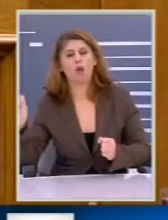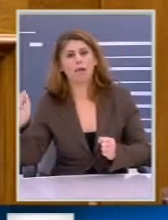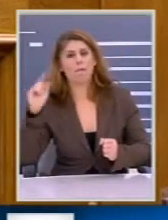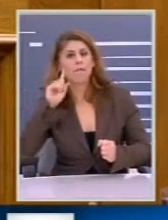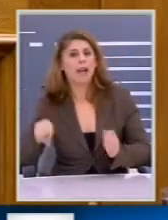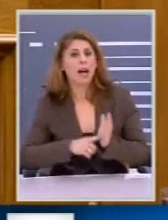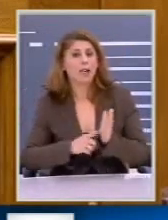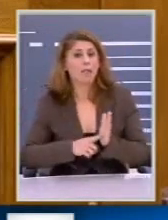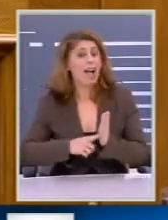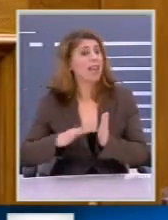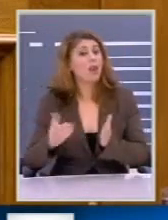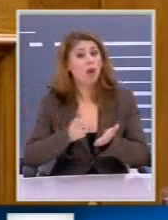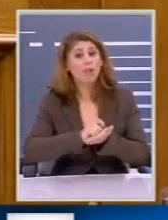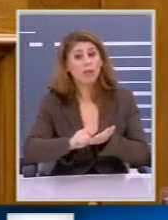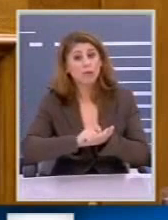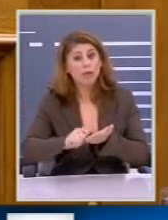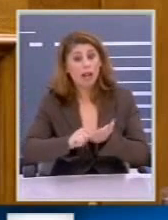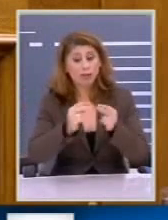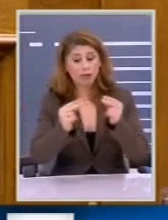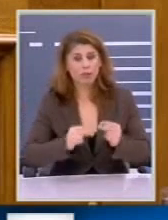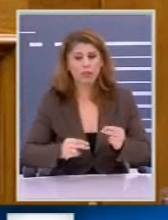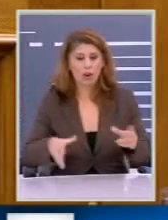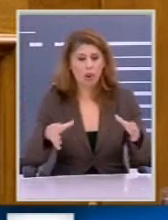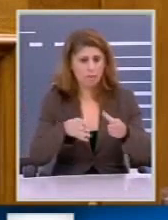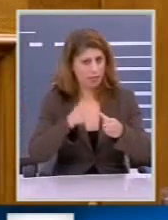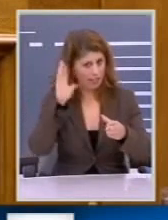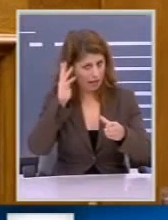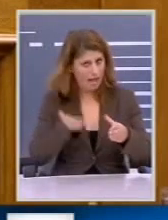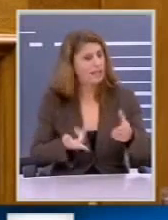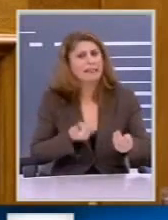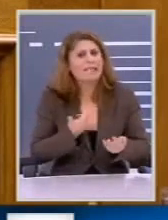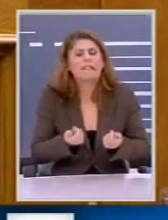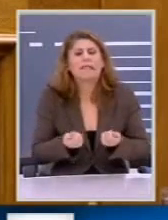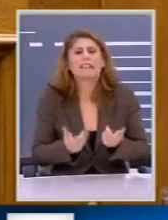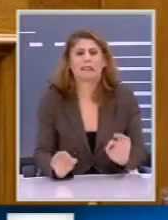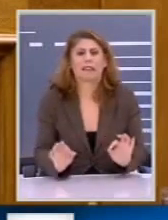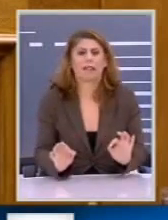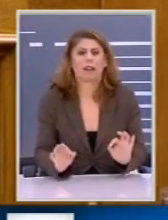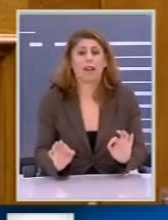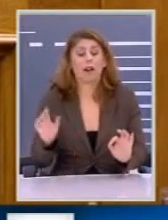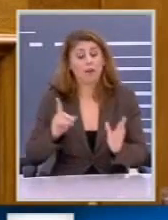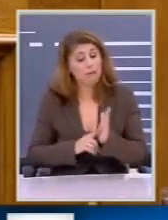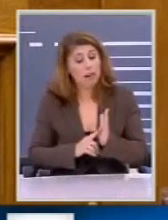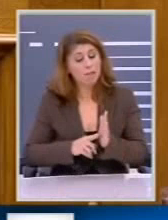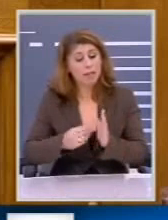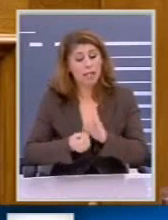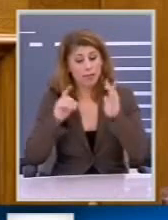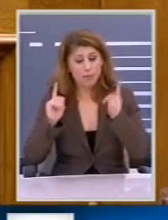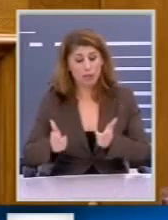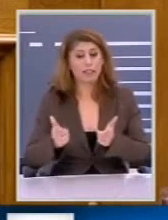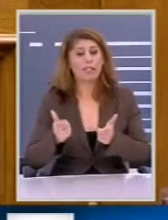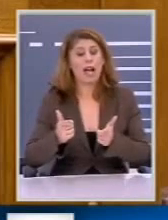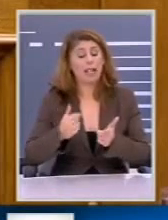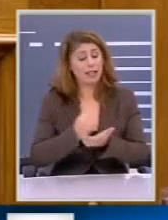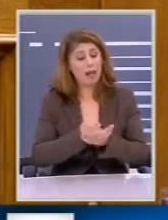όλα αυτά που γράφει το πόρισμα είναι αποτέλεσμα μιας ομαδικής παράκρουσης. Και κυρίως θα πρέπει να δώσει εξηγήσεις για τα χρήματα, όπως και το